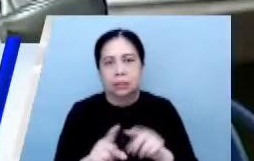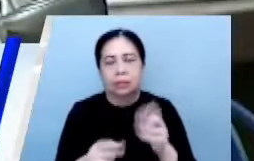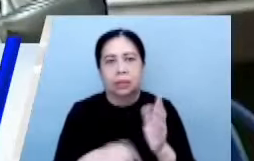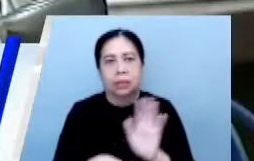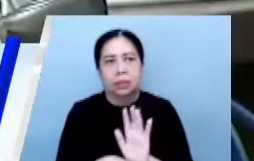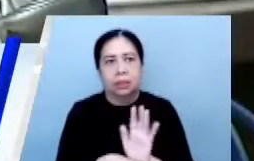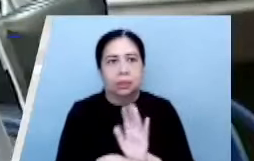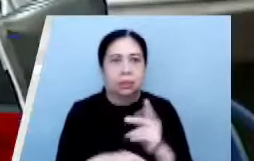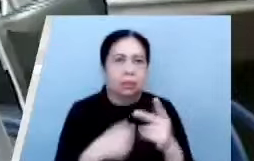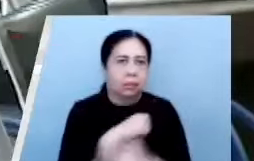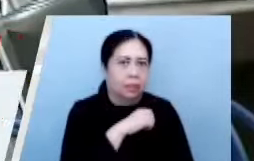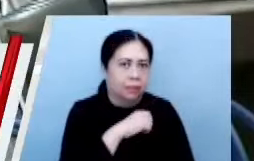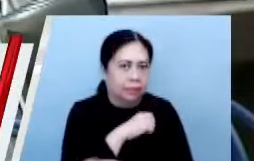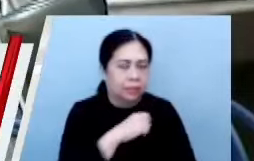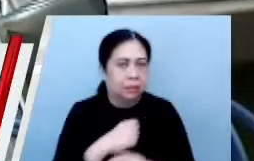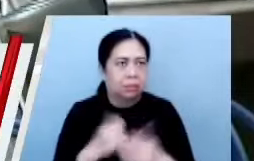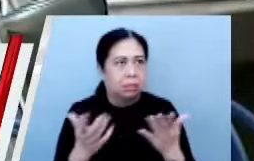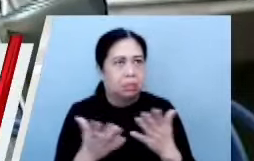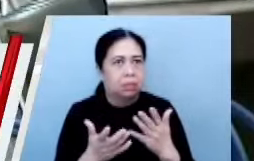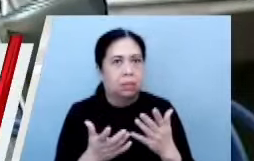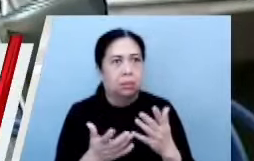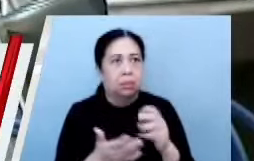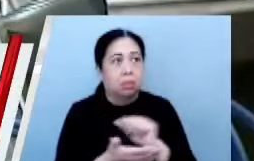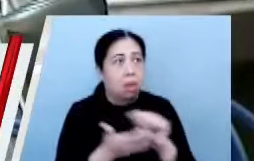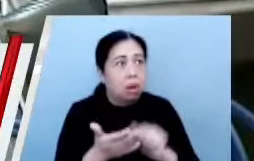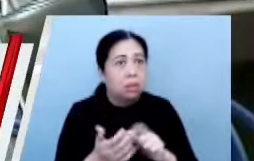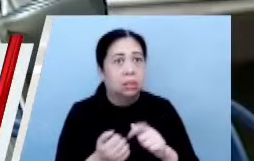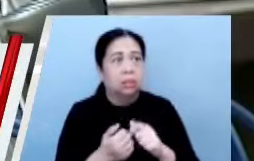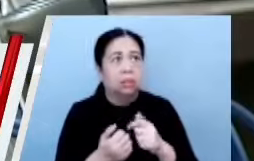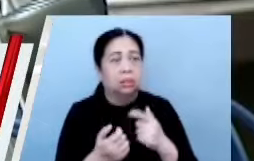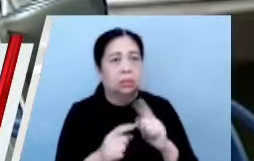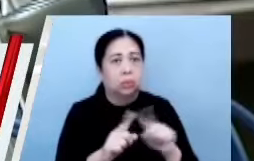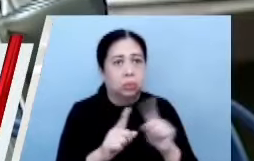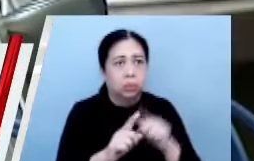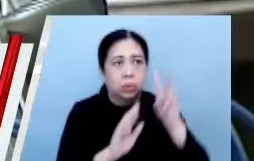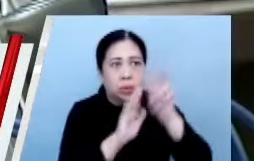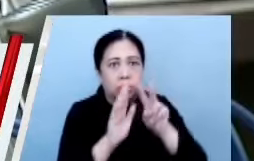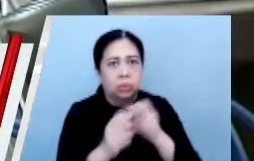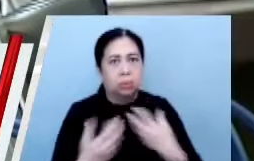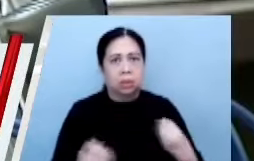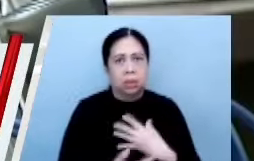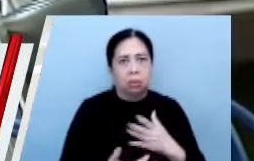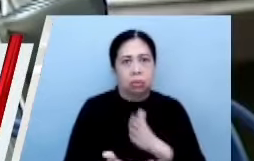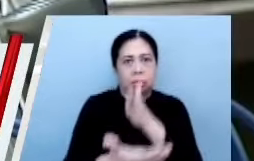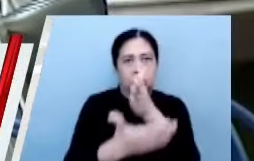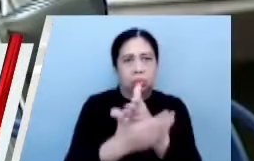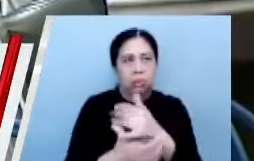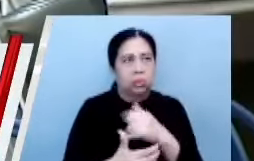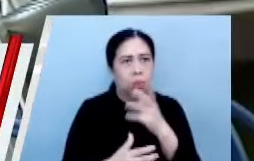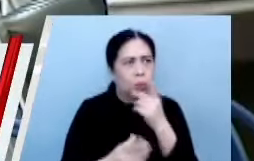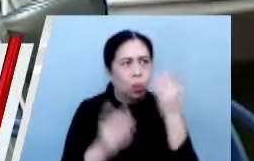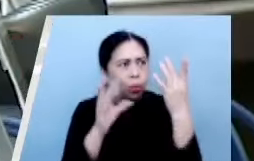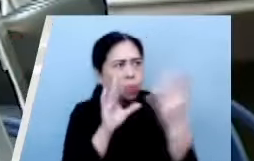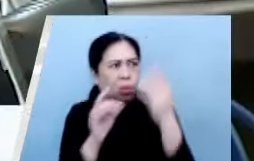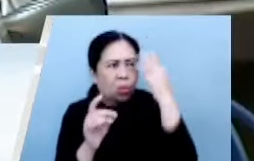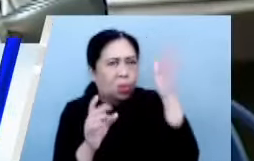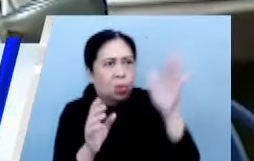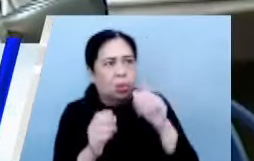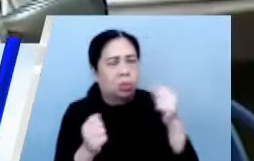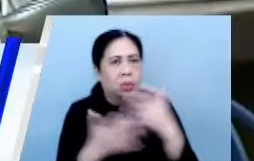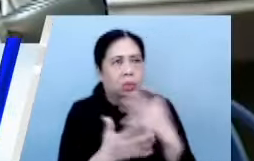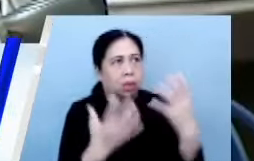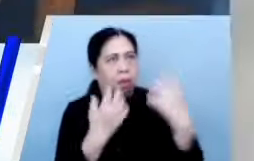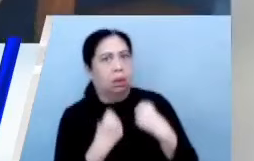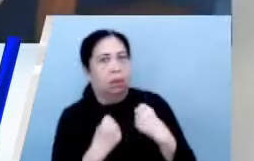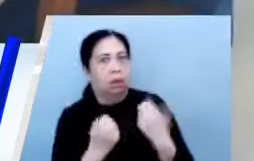mga alagad ng sining po natin na pumunta sa mga rehiyon kasi walang kakilala, tapos biglang mangyari sa kanya